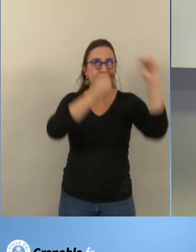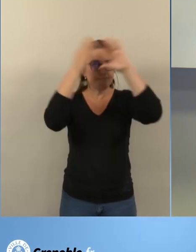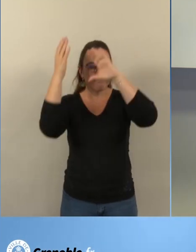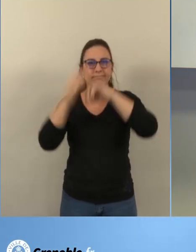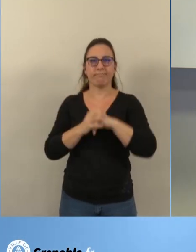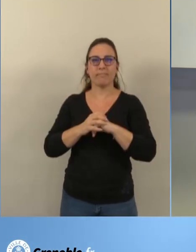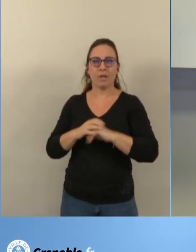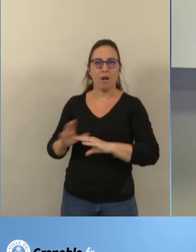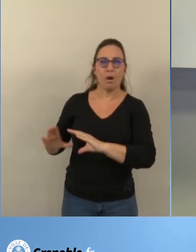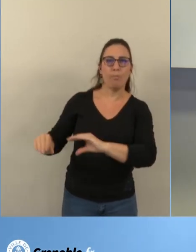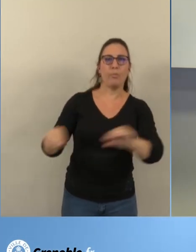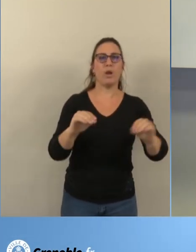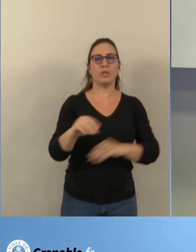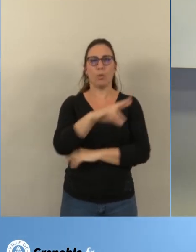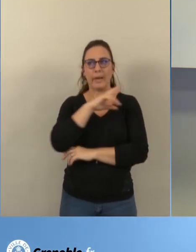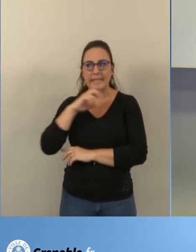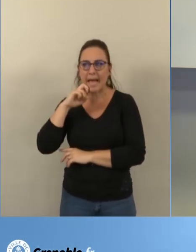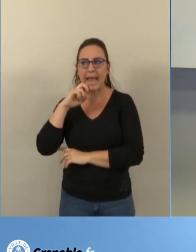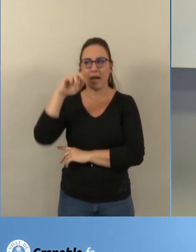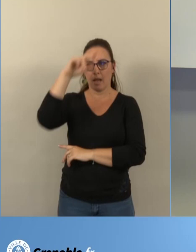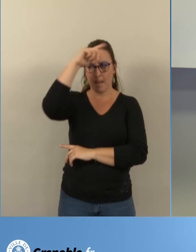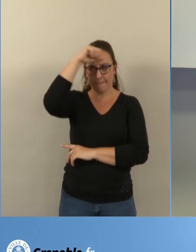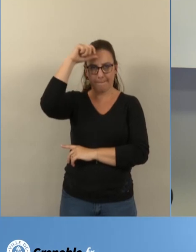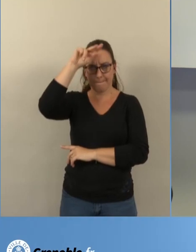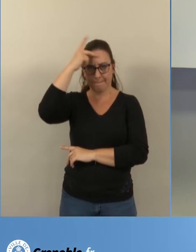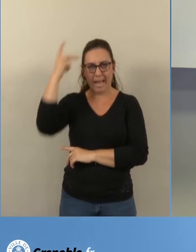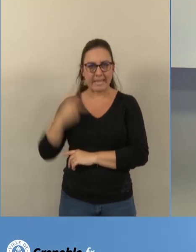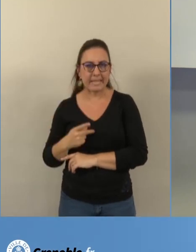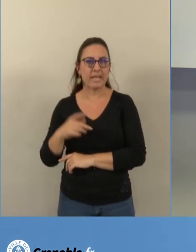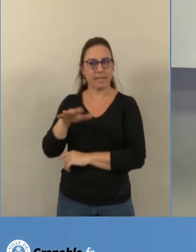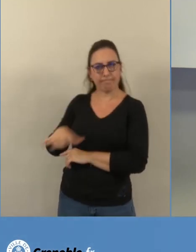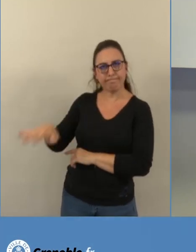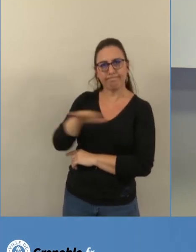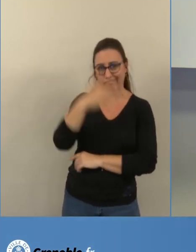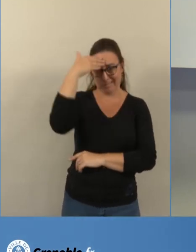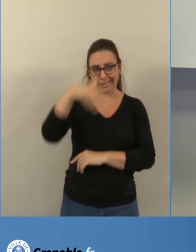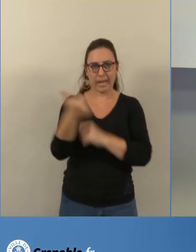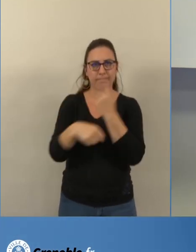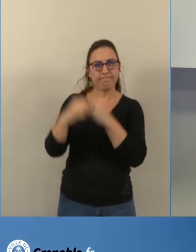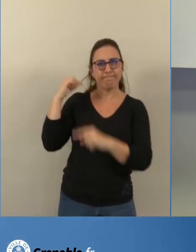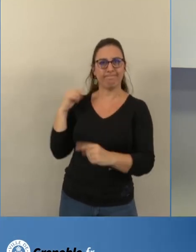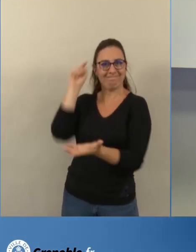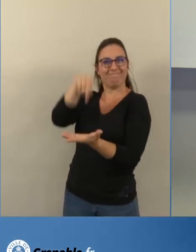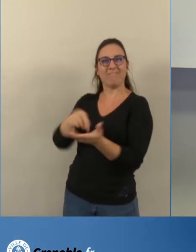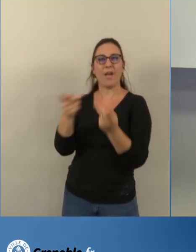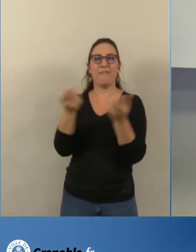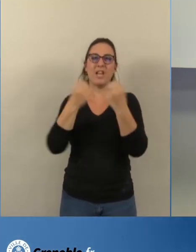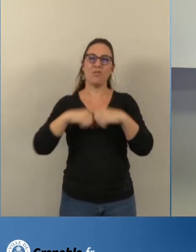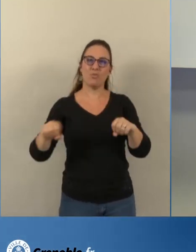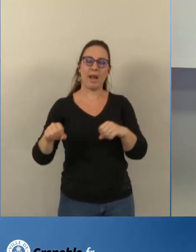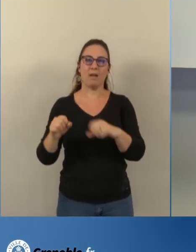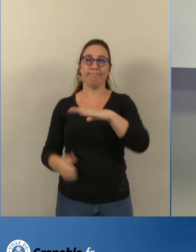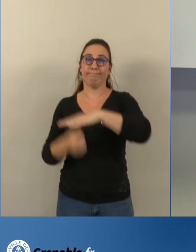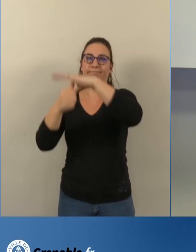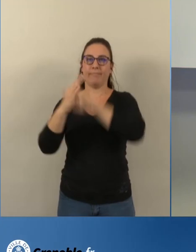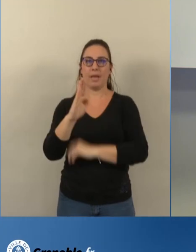palestiniennes j'étais vous le savez la semaine dernière notamment auprès de notre ville jumelles de Bethléem mais